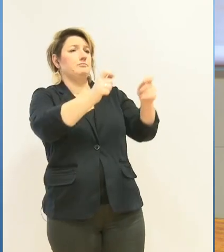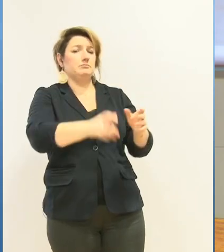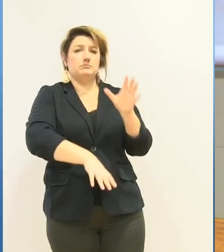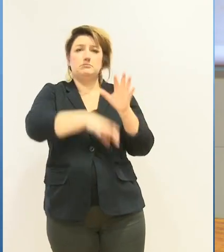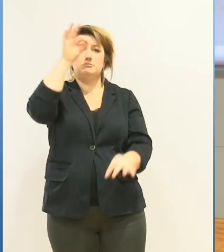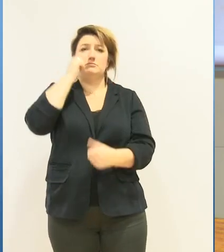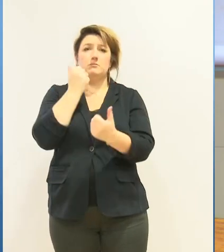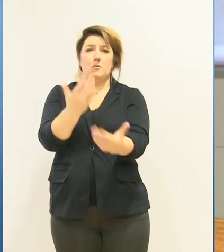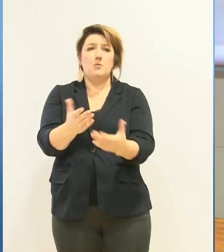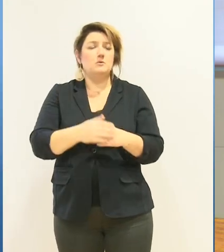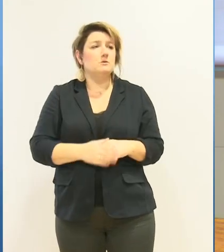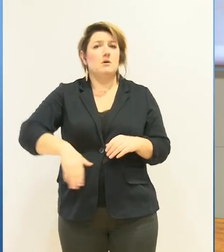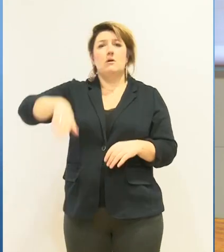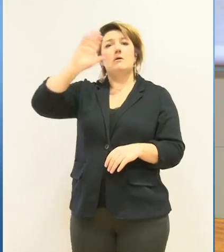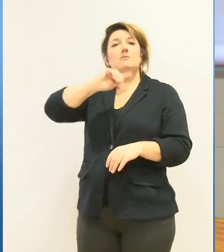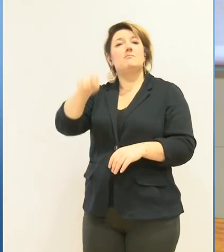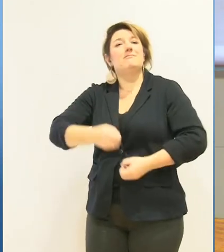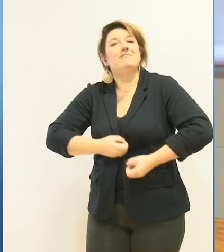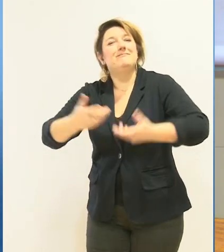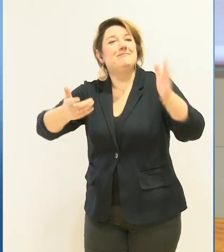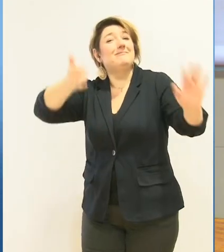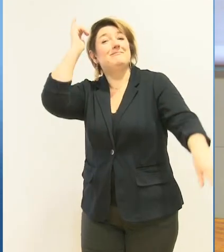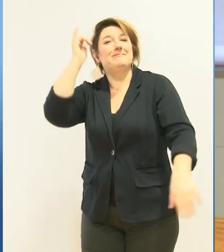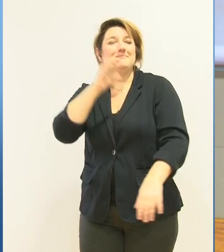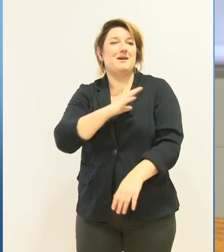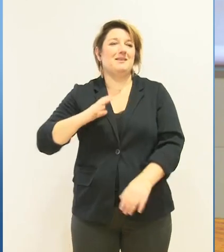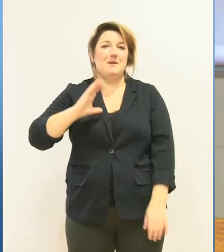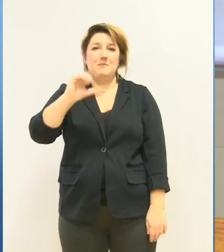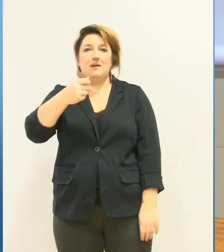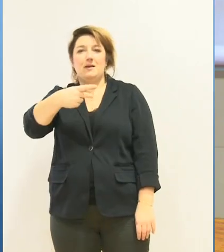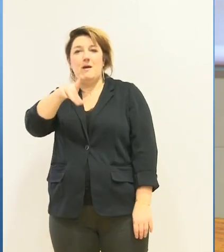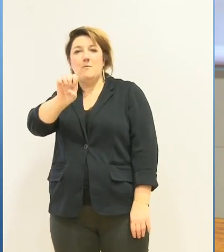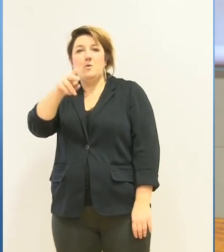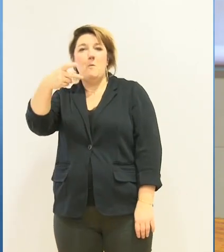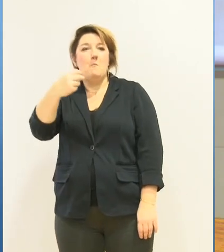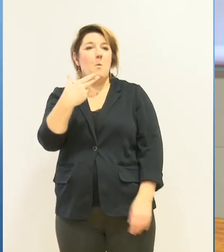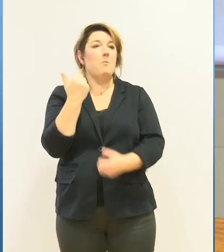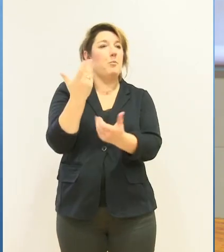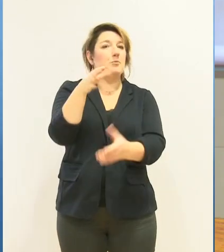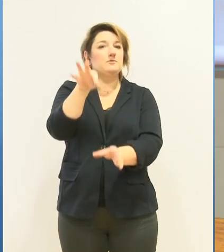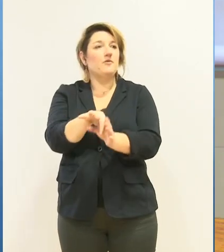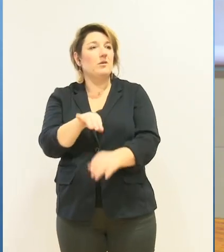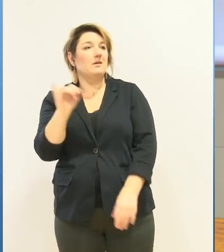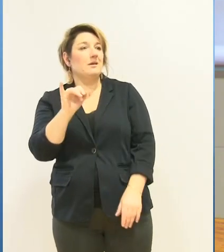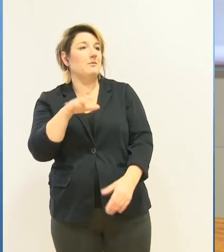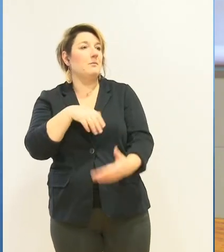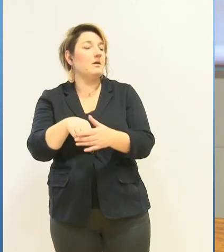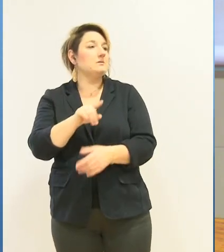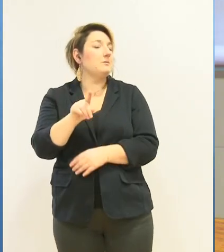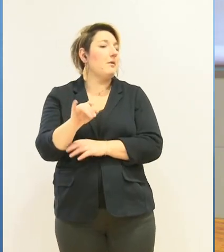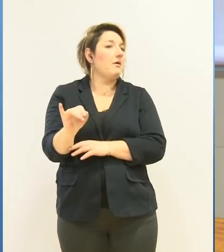candidature volontaire et spontanée de queyrac cap de pont je la mets aux voix qui ne prend pas part au vote